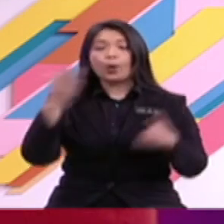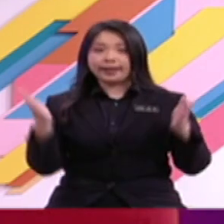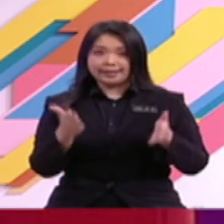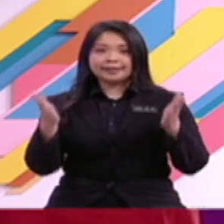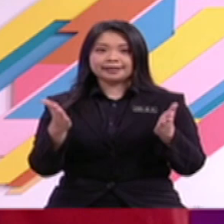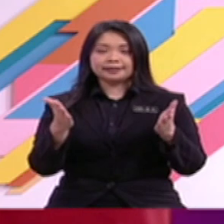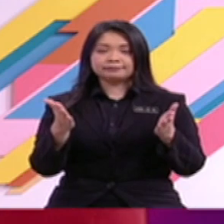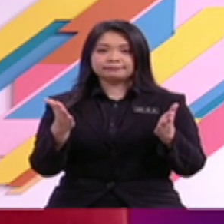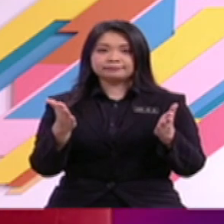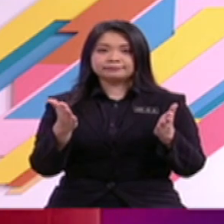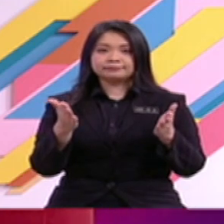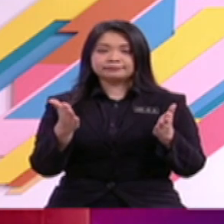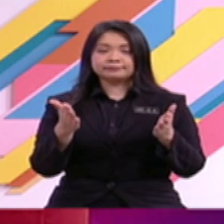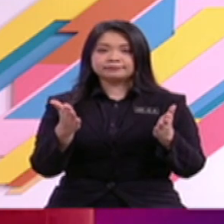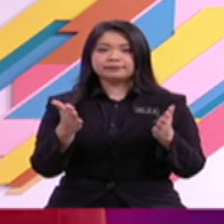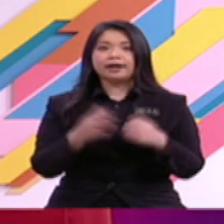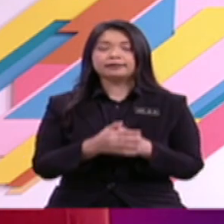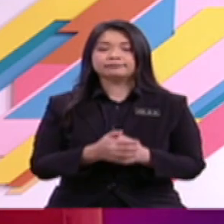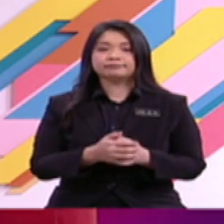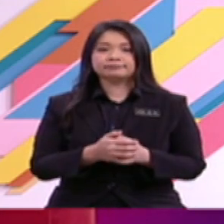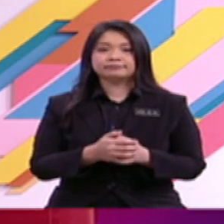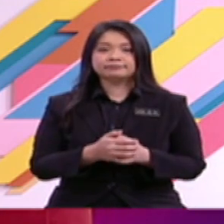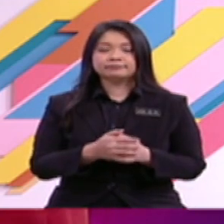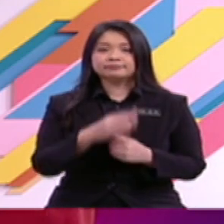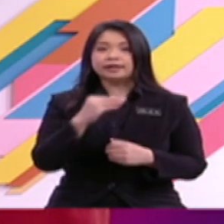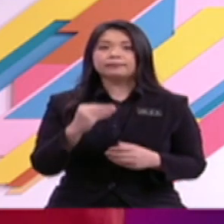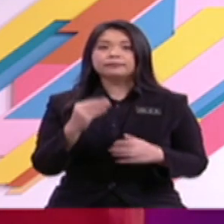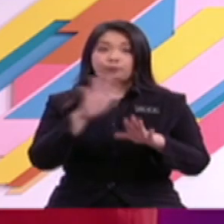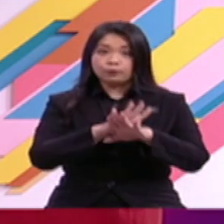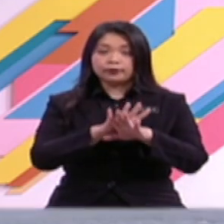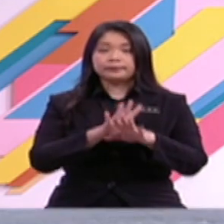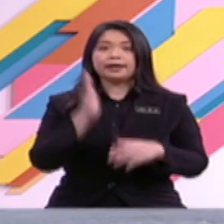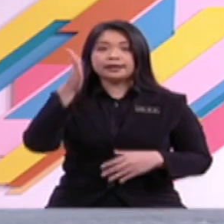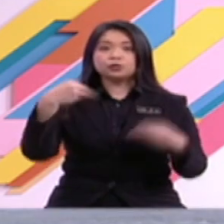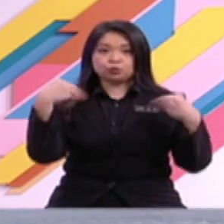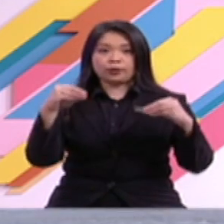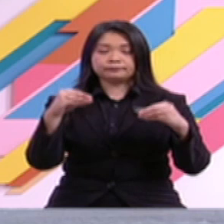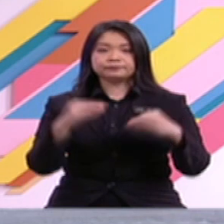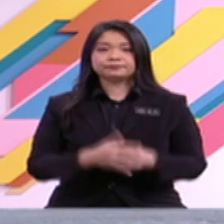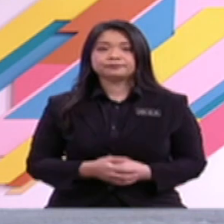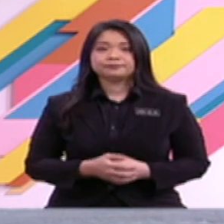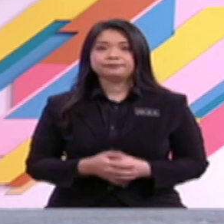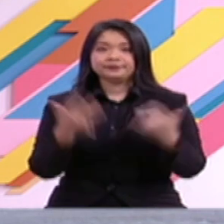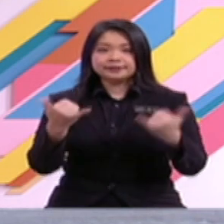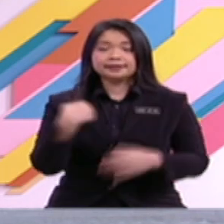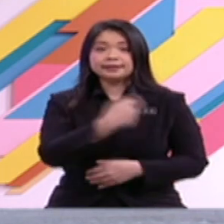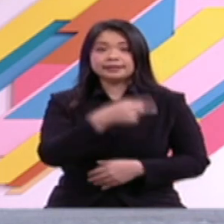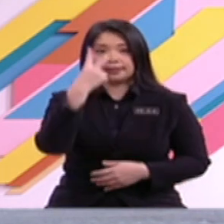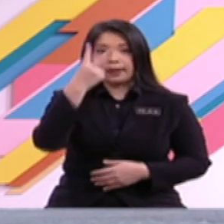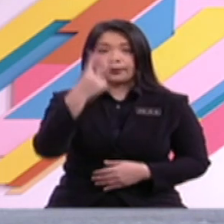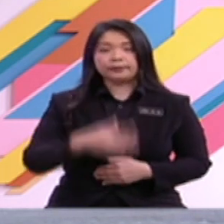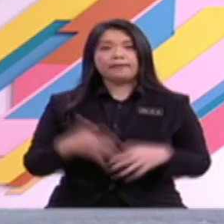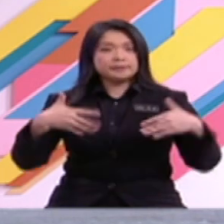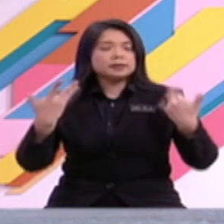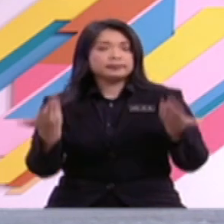kalakay ramailah yang akan menjual pada waktu dipeluk-peluk jual Hah semacem Sekarang kita akan tengok pula